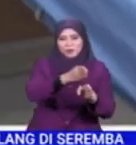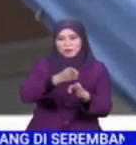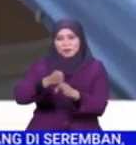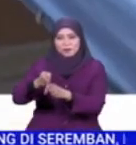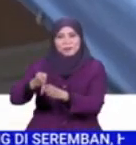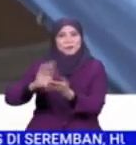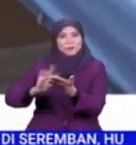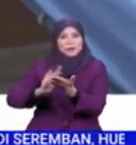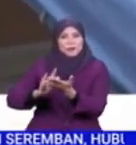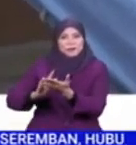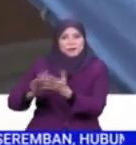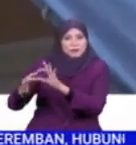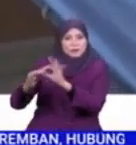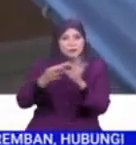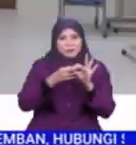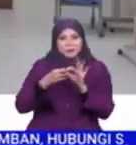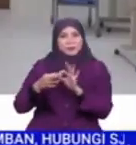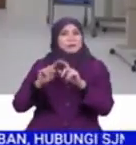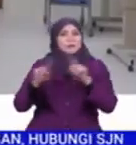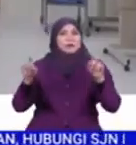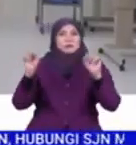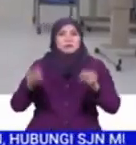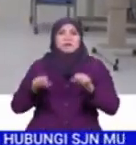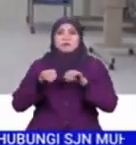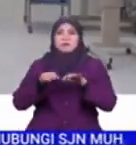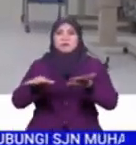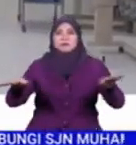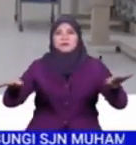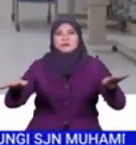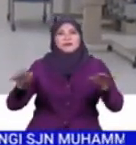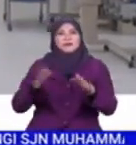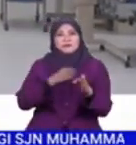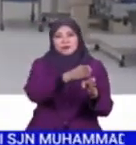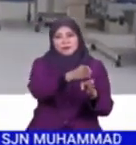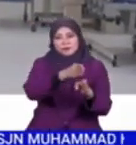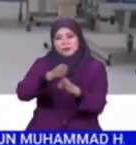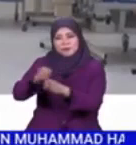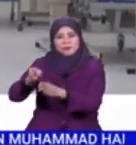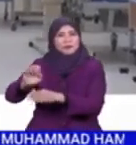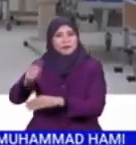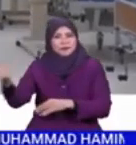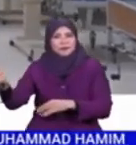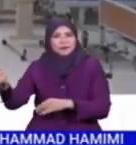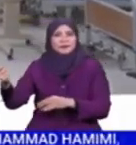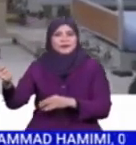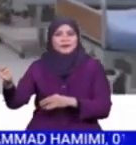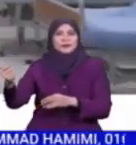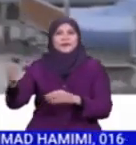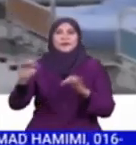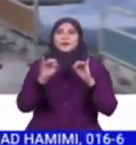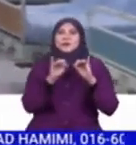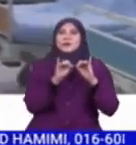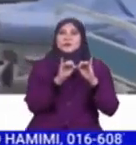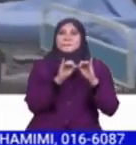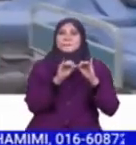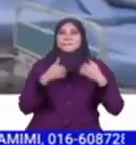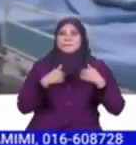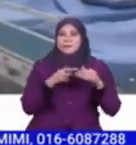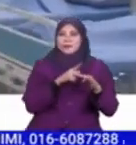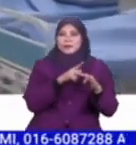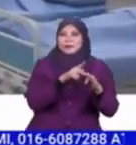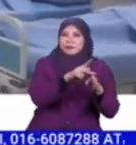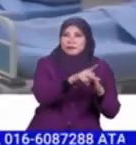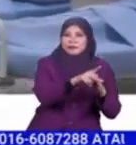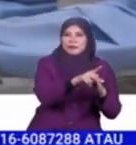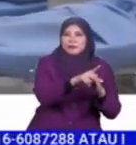pengobatannya tapi kita akan kembangkan juga kepada #syifa kecil lain tahunya dia using kita ada kepakaran